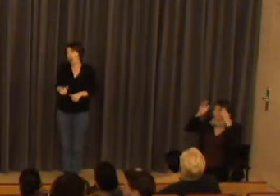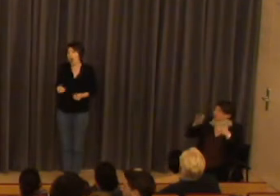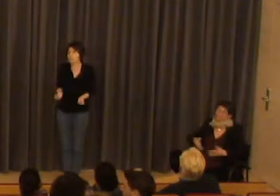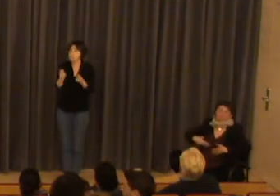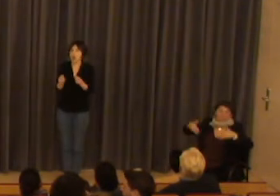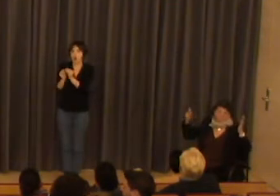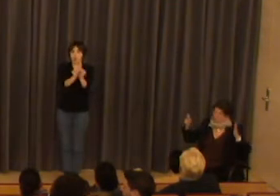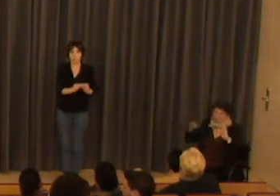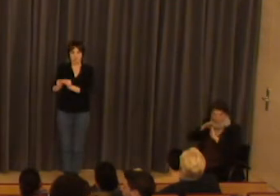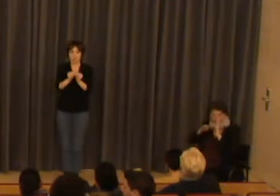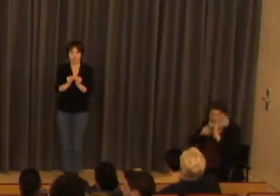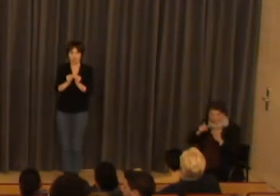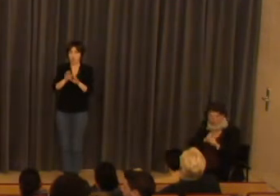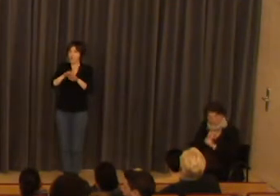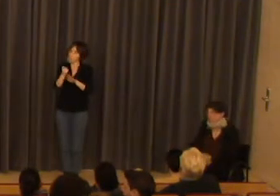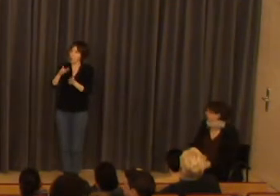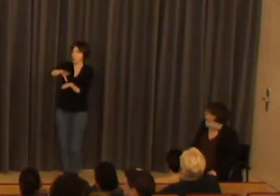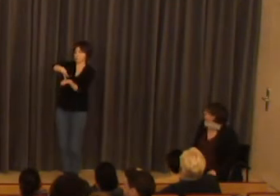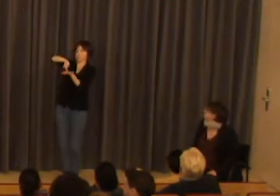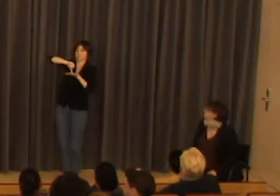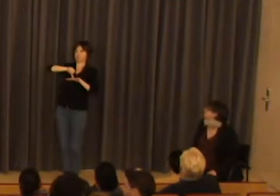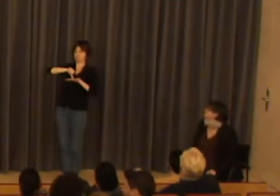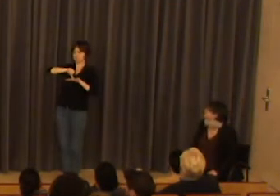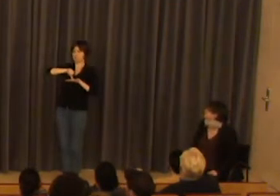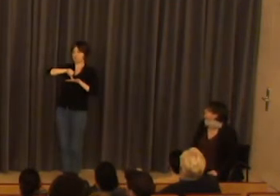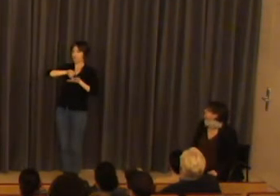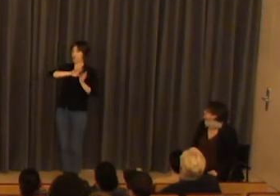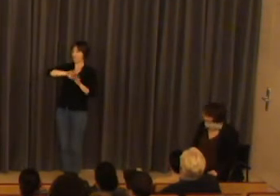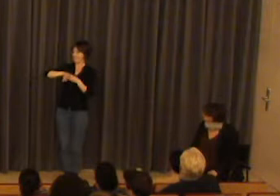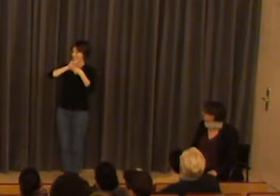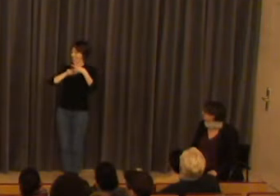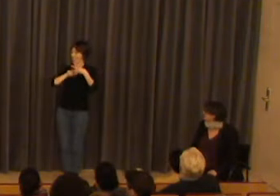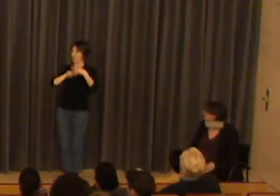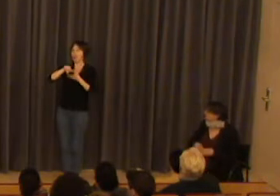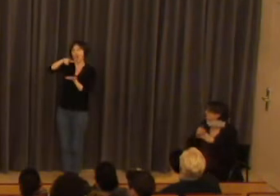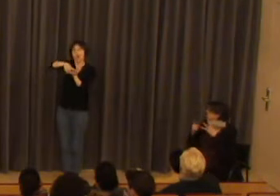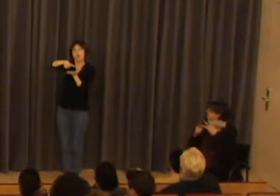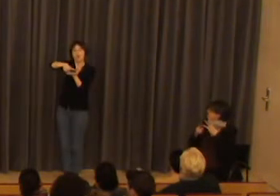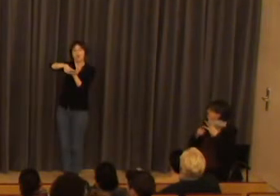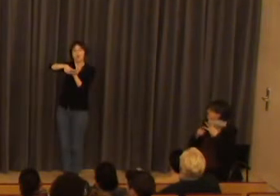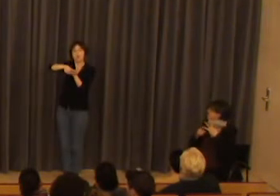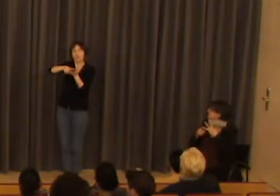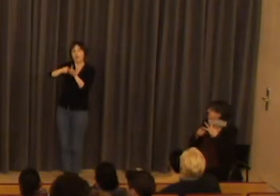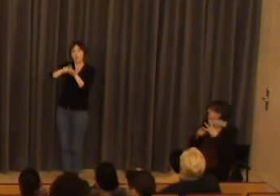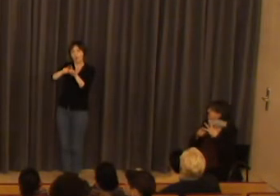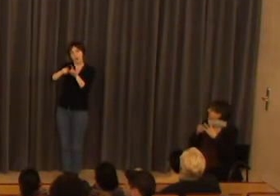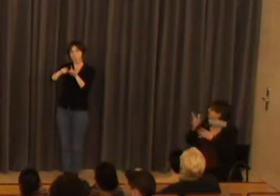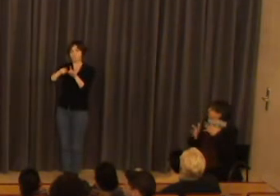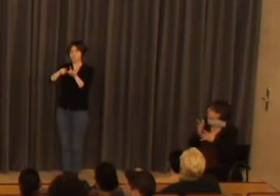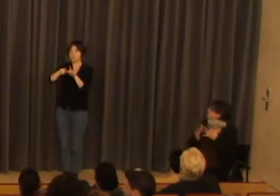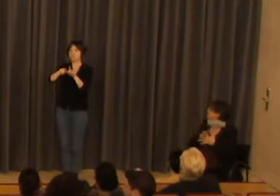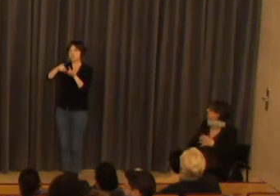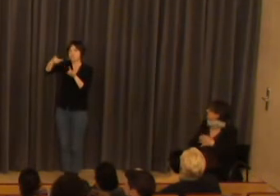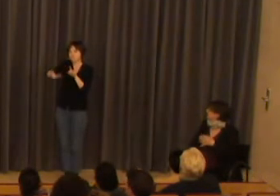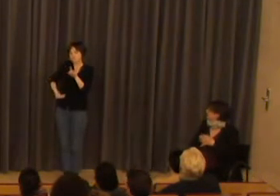que li permeti tenir una certa centralitat, i en tercer lloc una llengua que posi l'èmfasi sobretot en